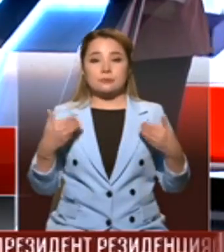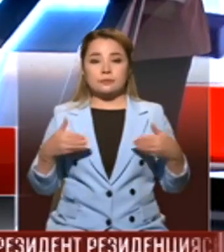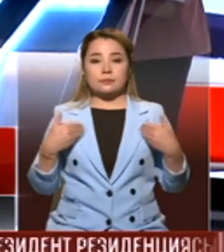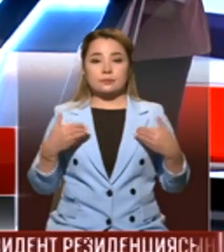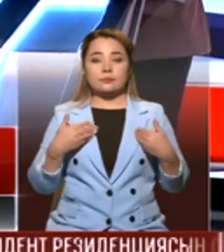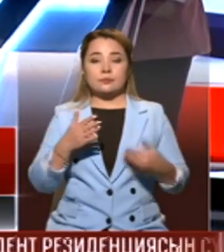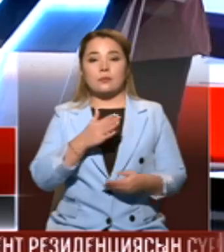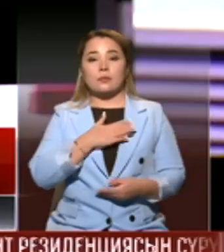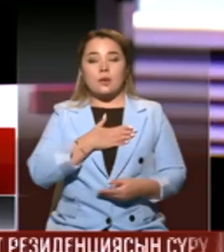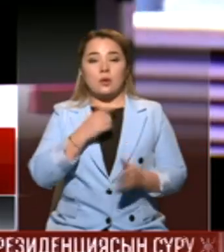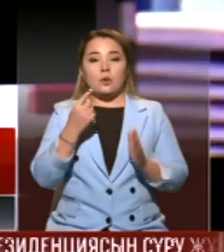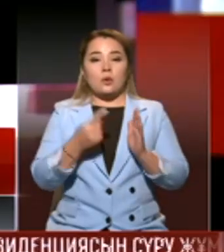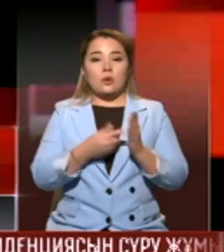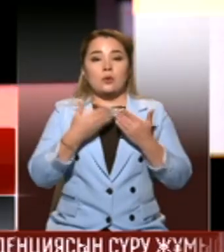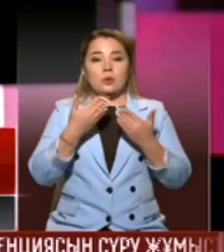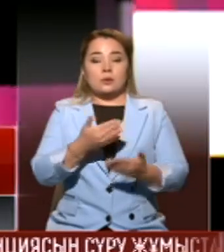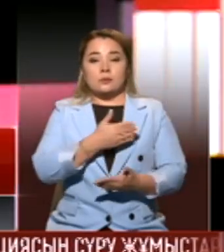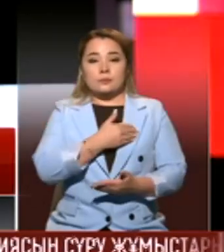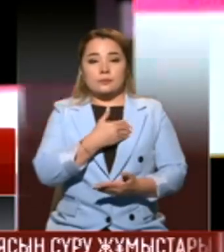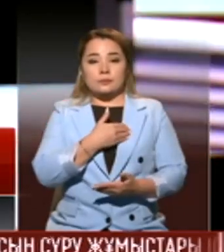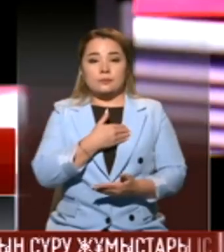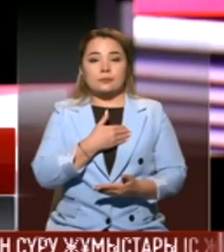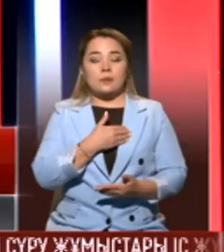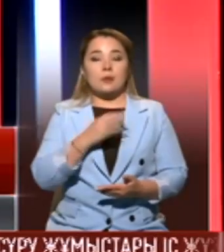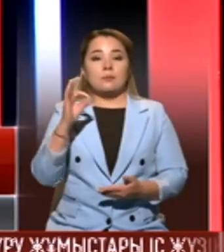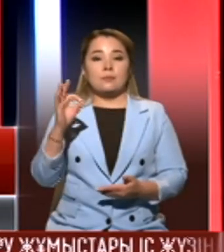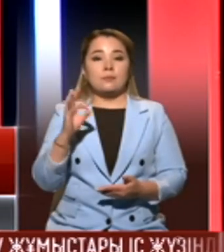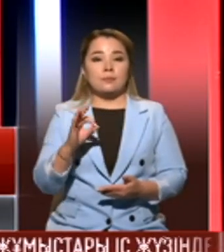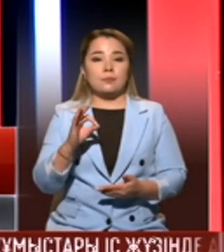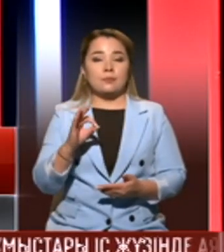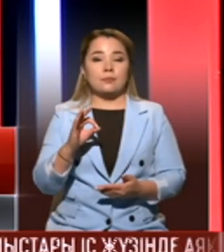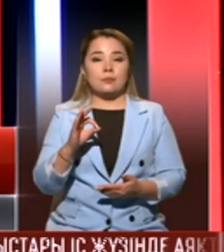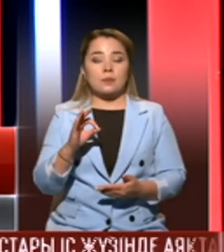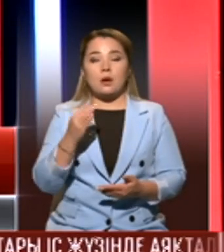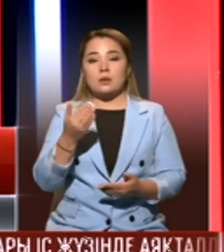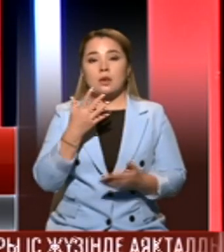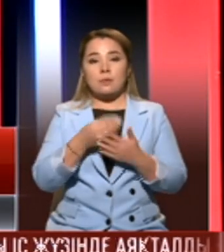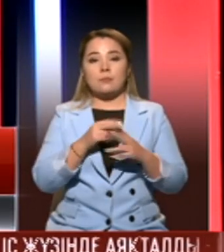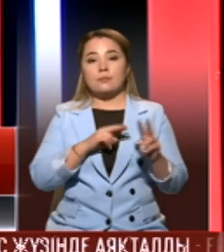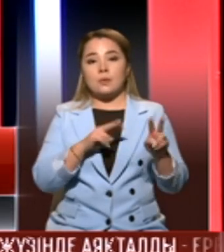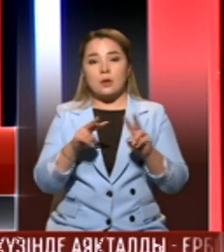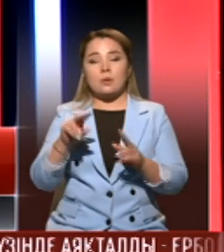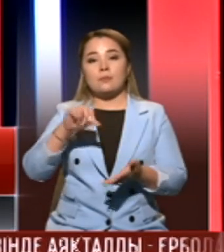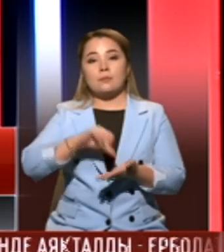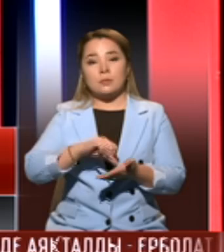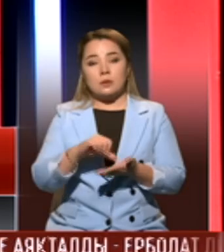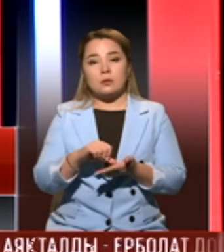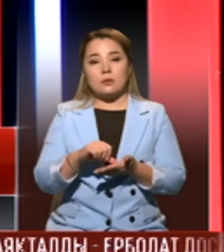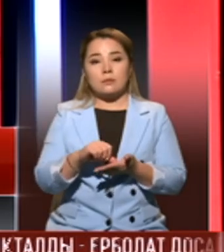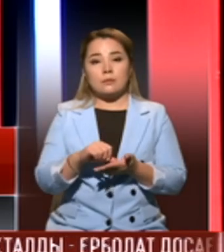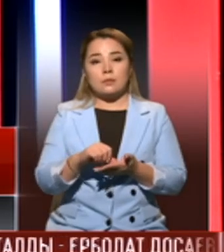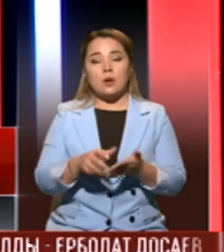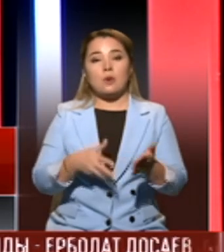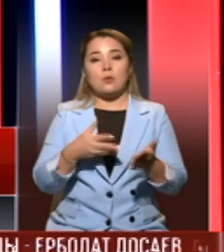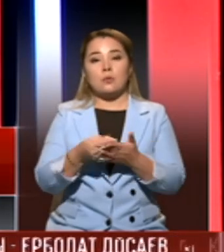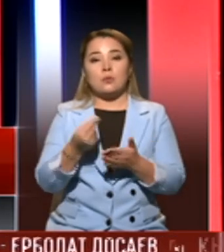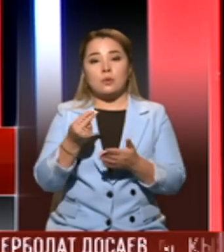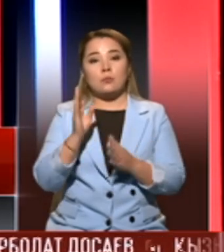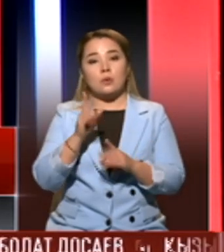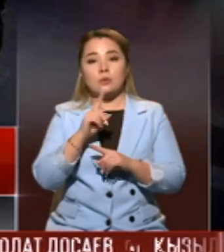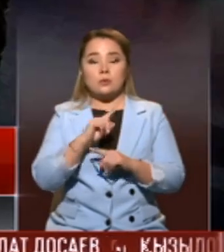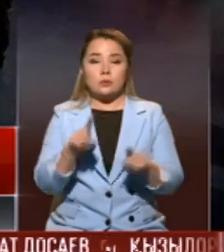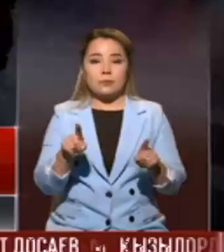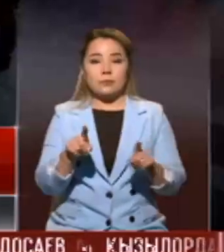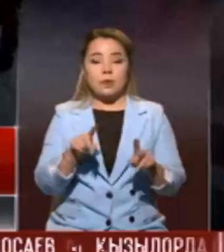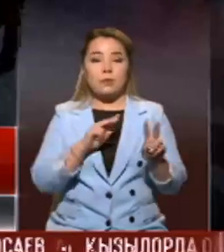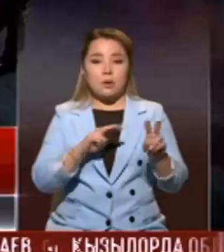Сәлеметсіздер ме? Мен сұрақ қояйын деп едім. Тәуелсіз байқаушыларға төлем арқы төлене ма, төленбей